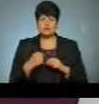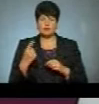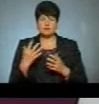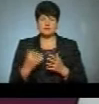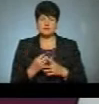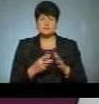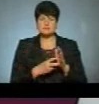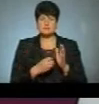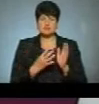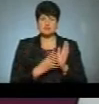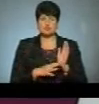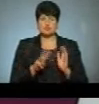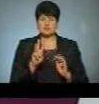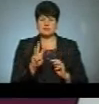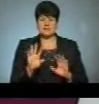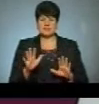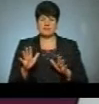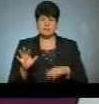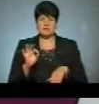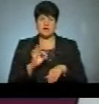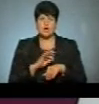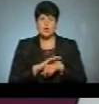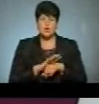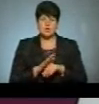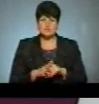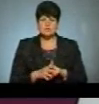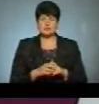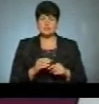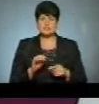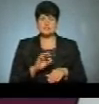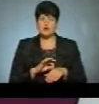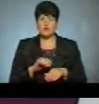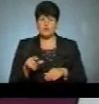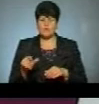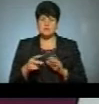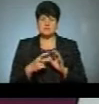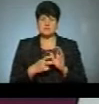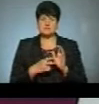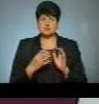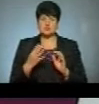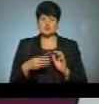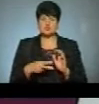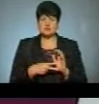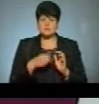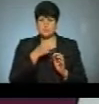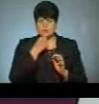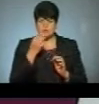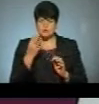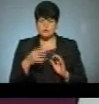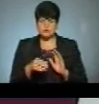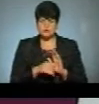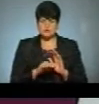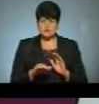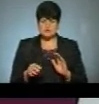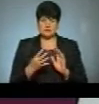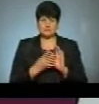виявили 793 випадки коронавірусу, розповів Володимир Паничев. Із хворих 747 дорослих і 46 дітей.